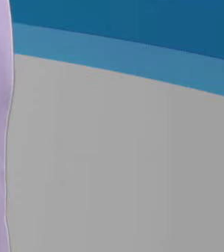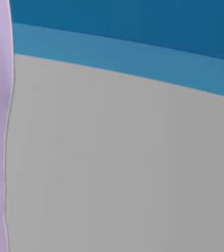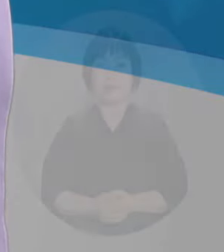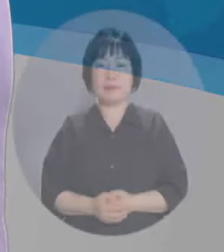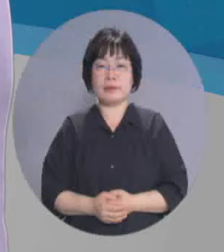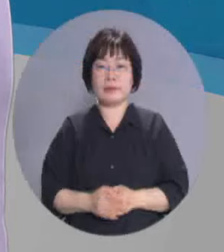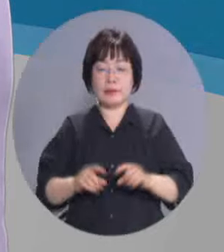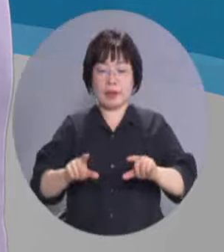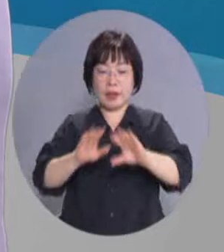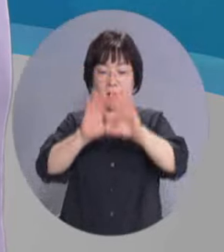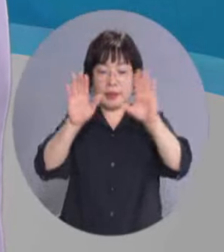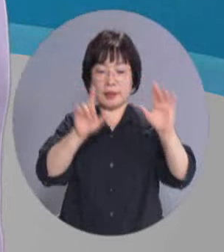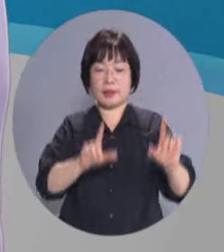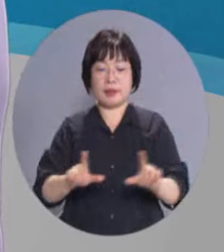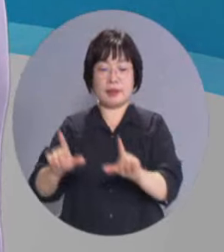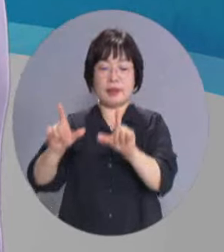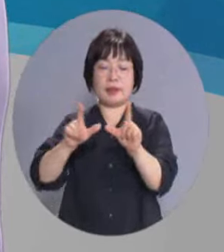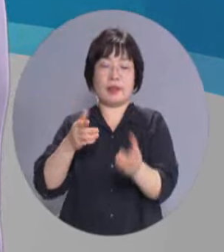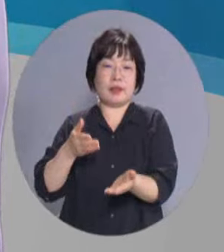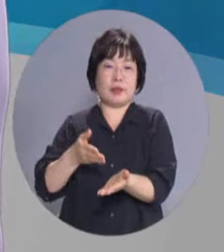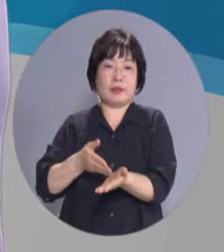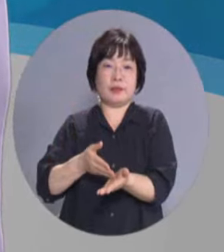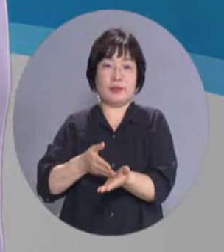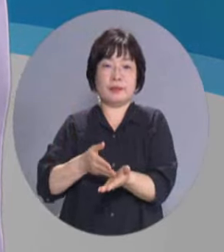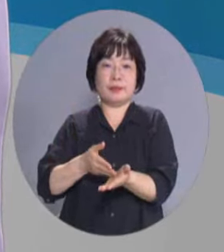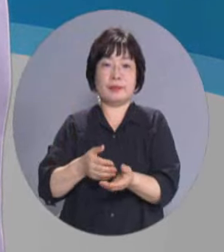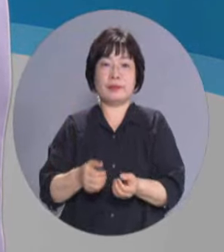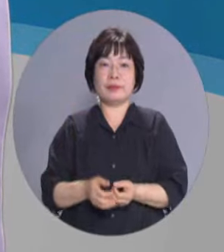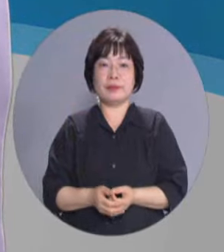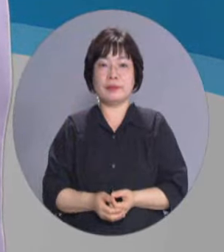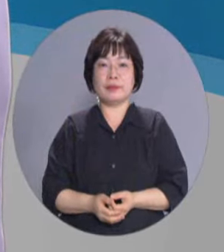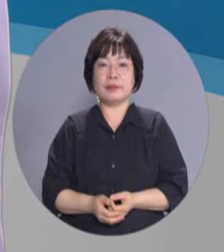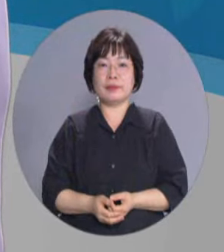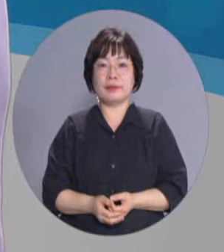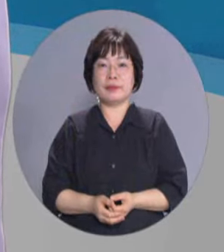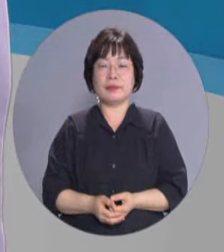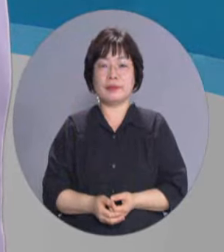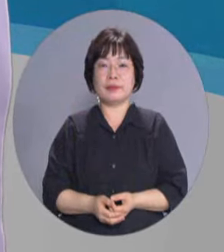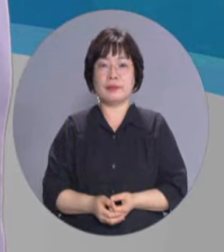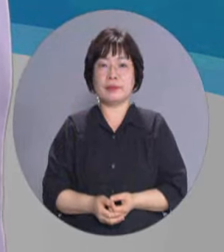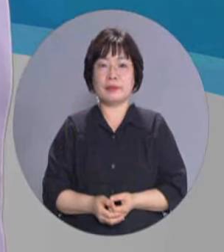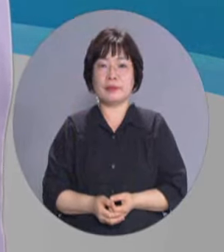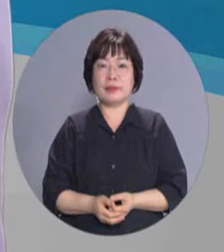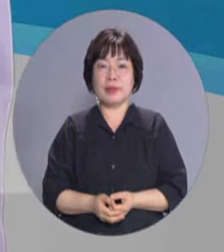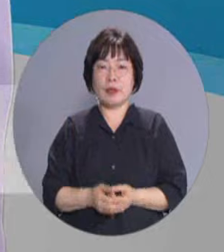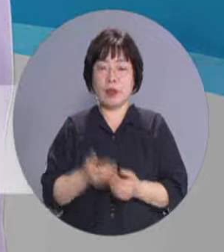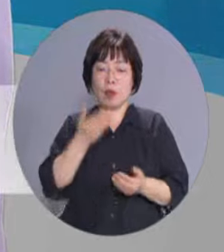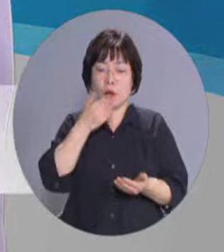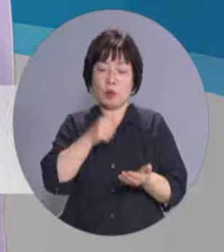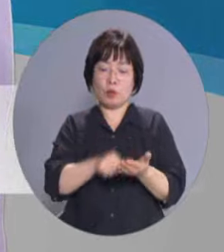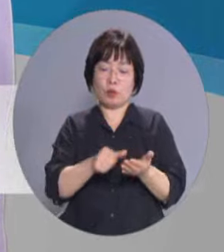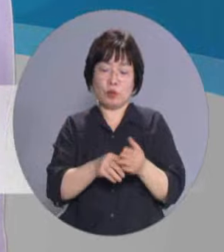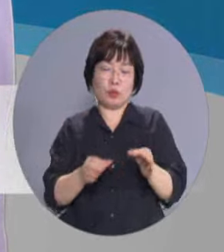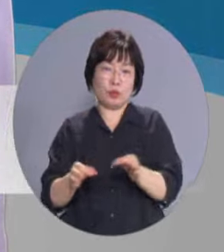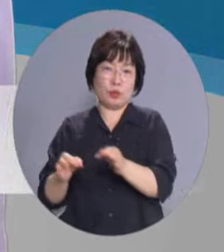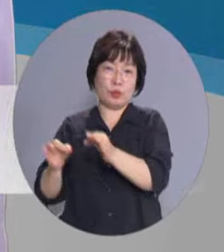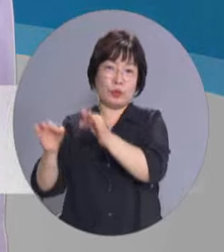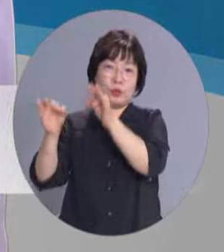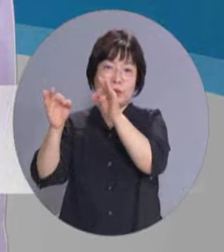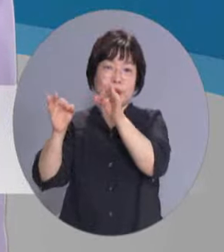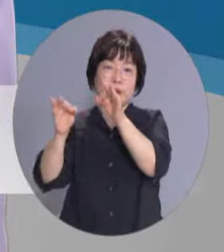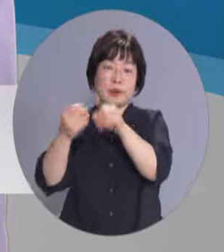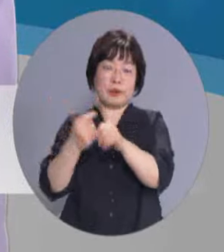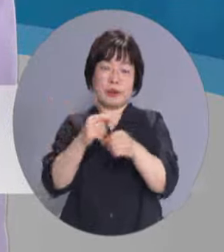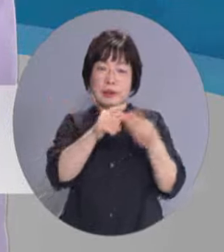있습니다 날씨와 생활 정보 정리해 드리는 생활 포커스입니다 밥상물가 고공행진이 이어지는 가운데